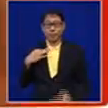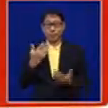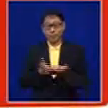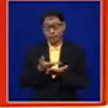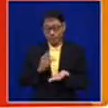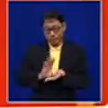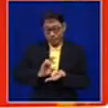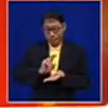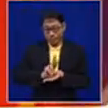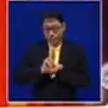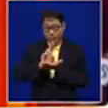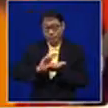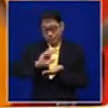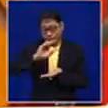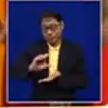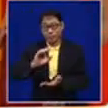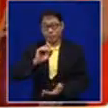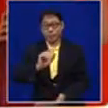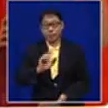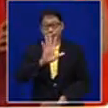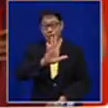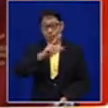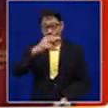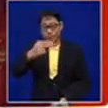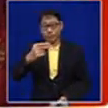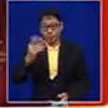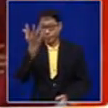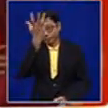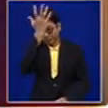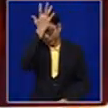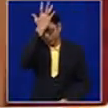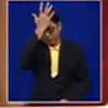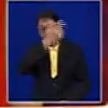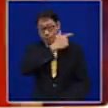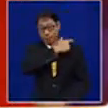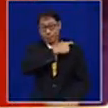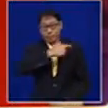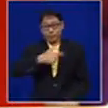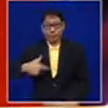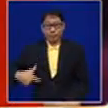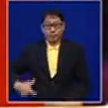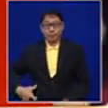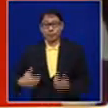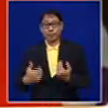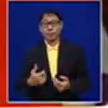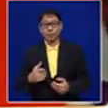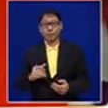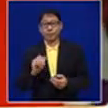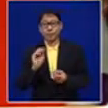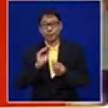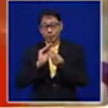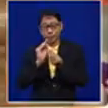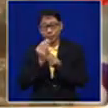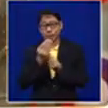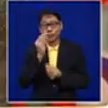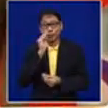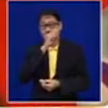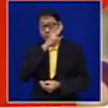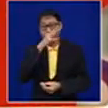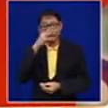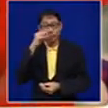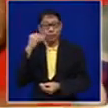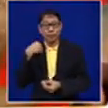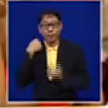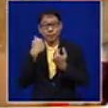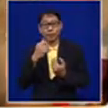วัล 50,000 บาทแล้วก็ได้มงกุฎเพชรแล้วก็สายสะพายด้วยสำหรับงานมหกรรมไม้ดอกอาเซียนเชียงราย2015เนี่ย